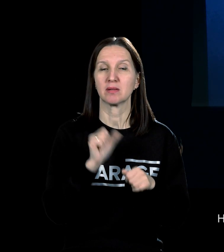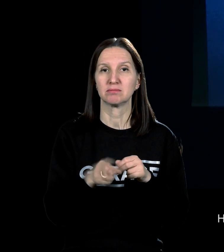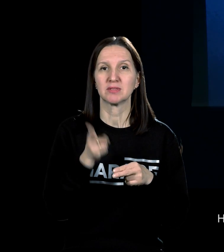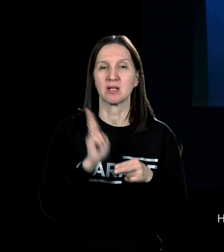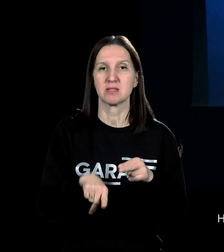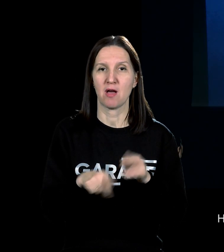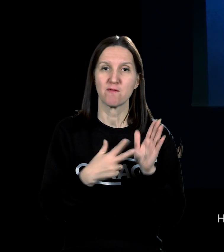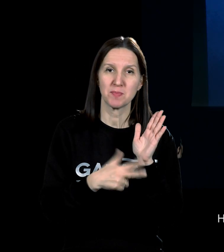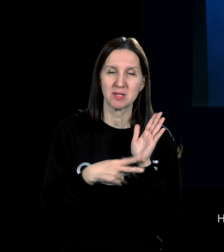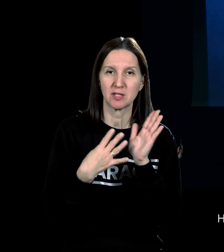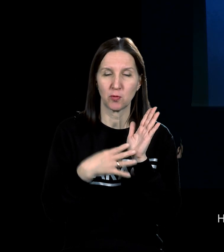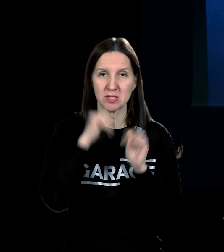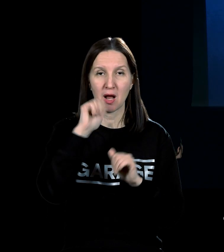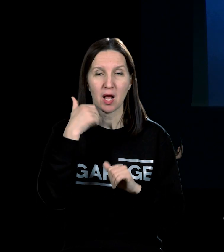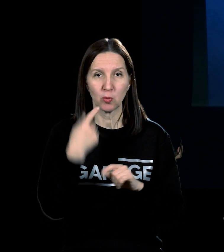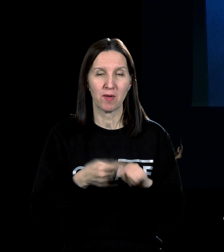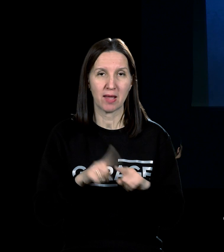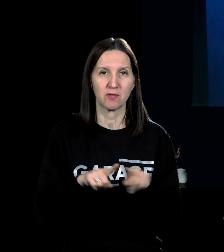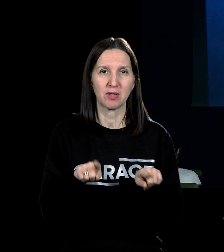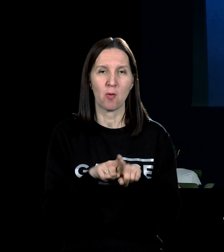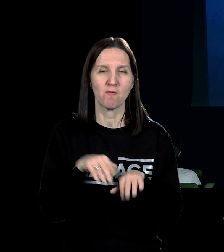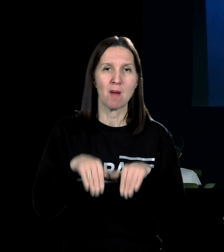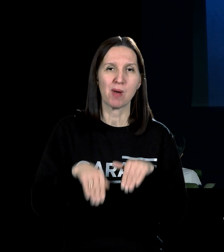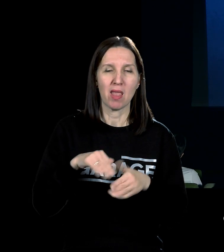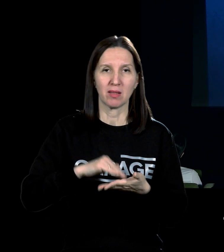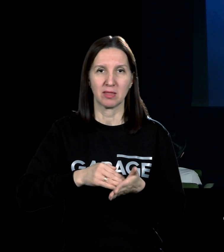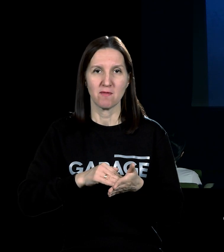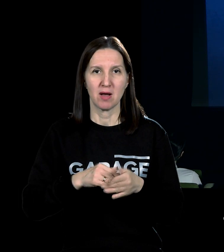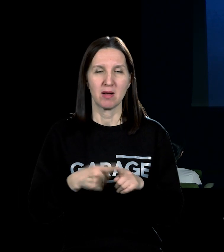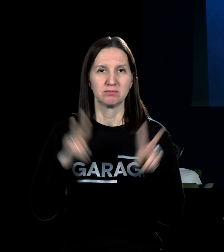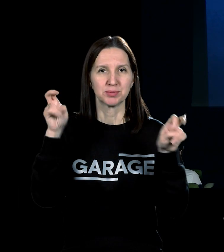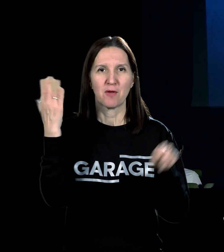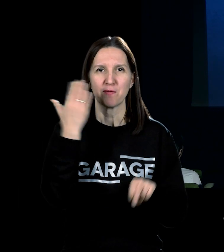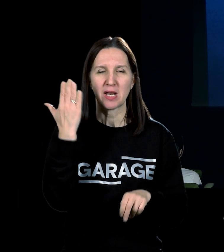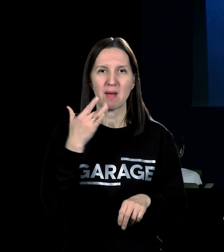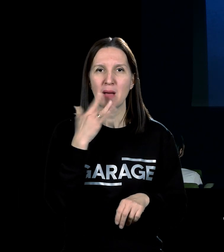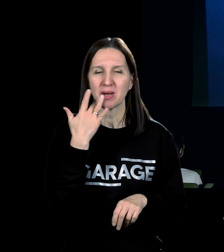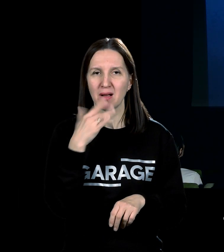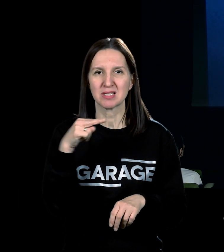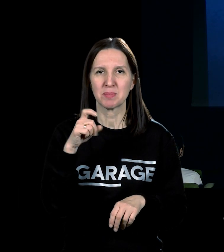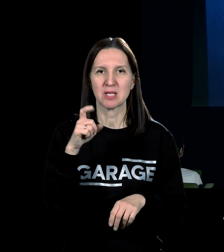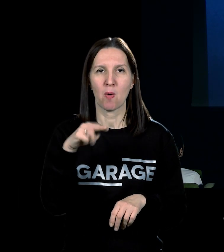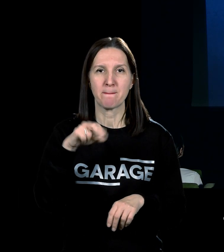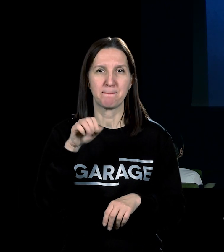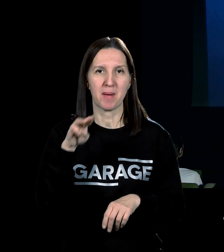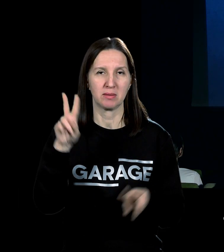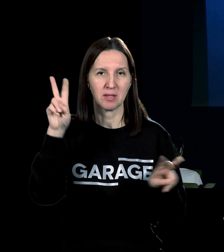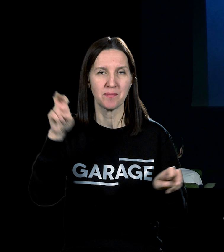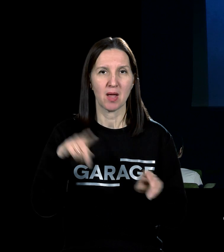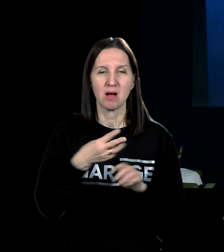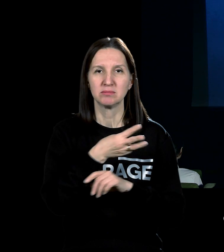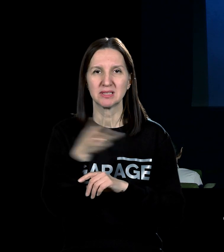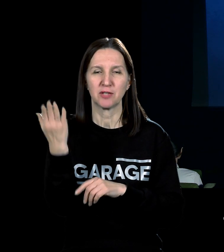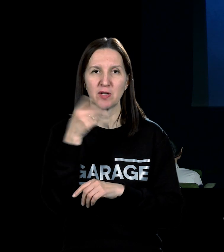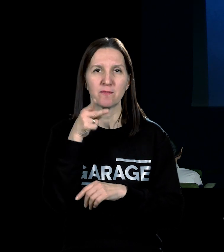80-х, 90-х, из вот этого вот балетного насилия, фильм «Американский психопат», снятый в 2000 году, фильм